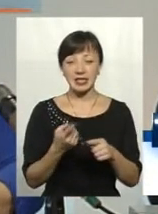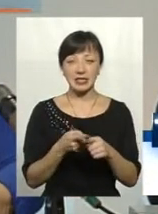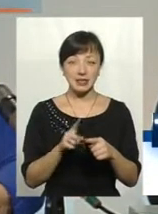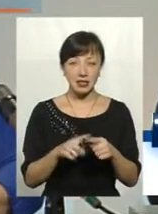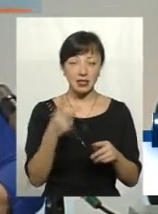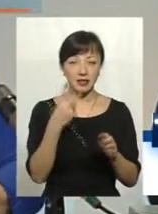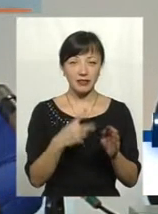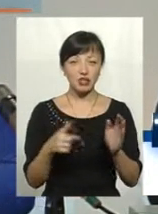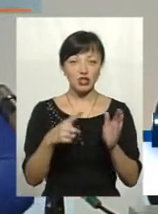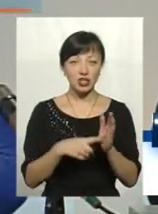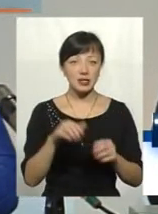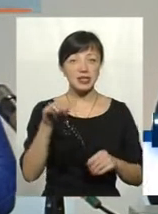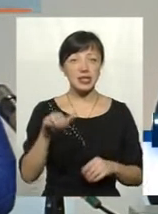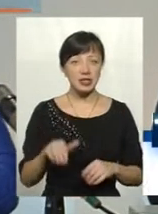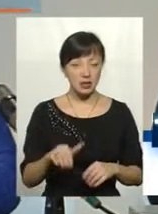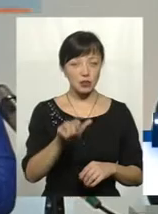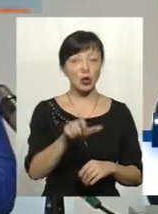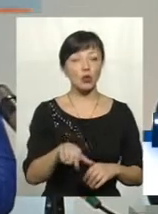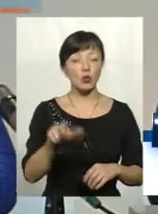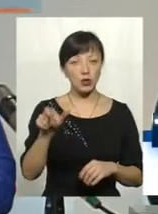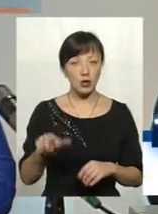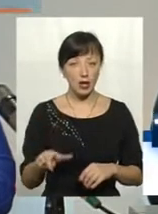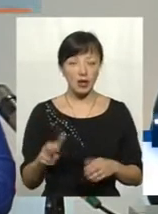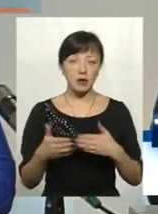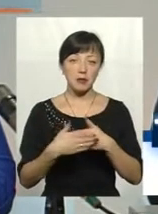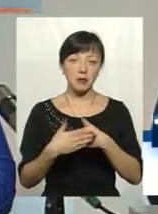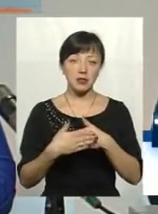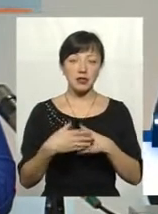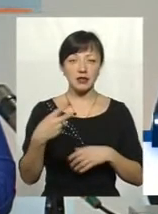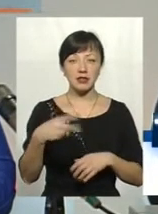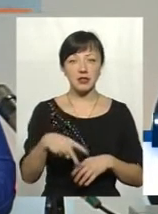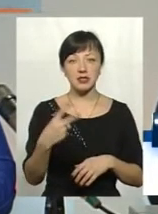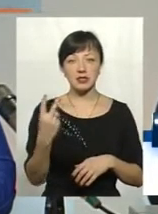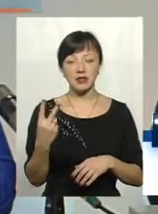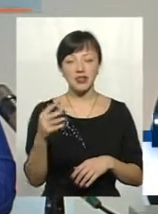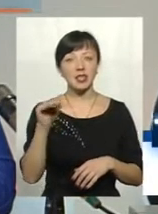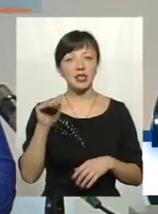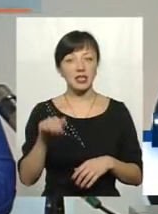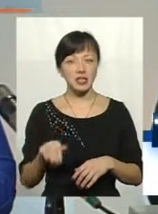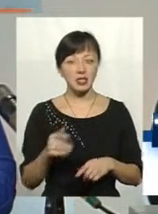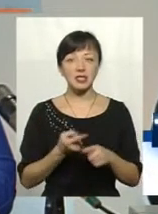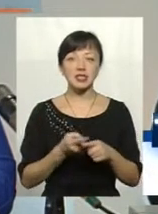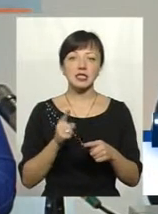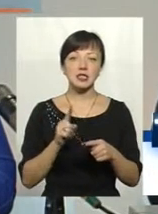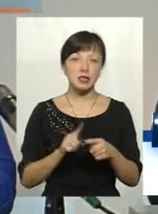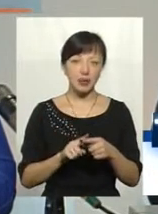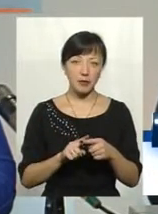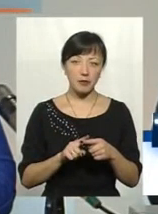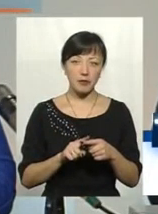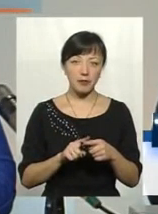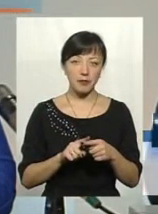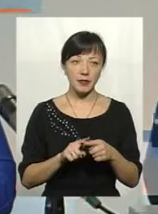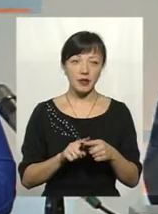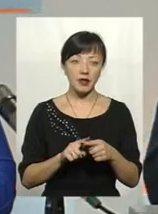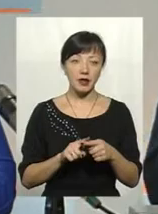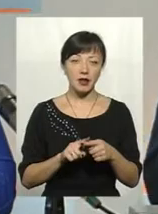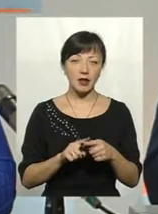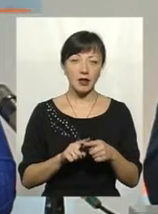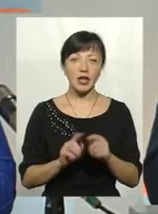мною кількості осіб більше 22 тисяч – це